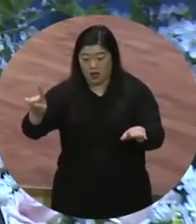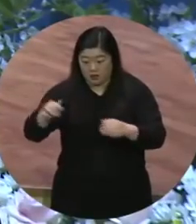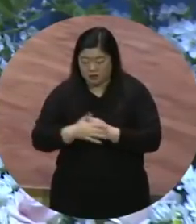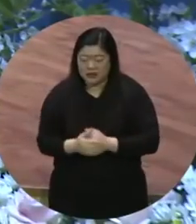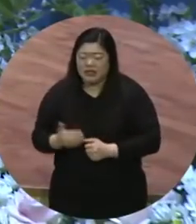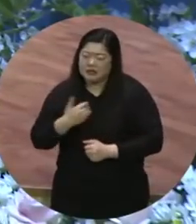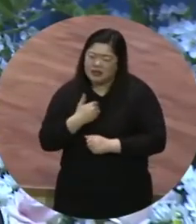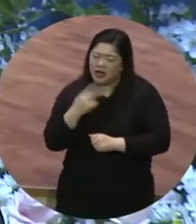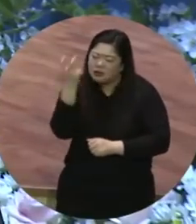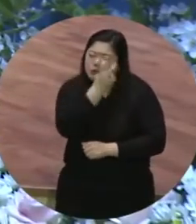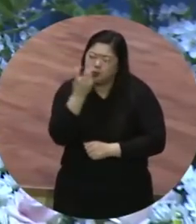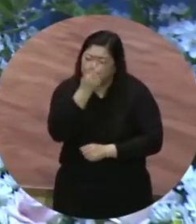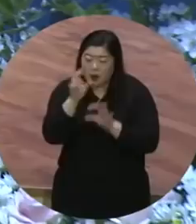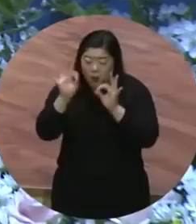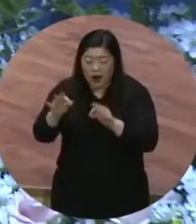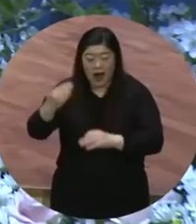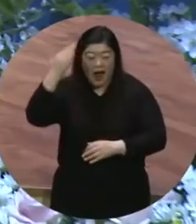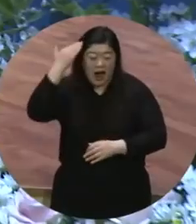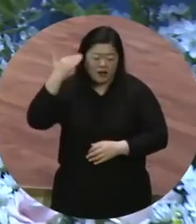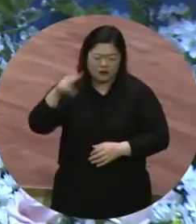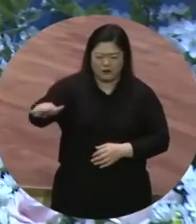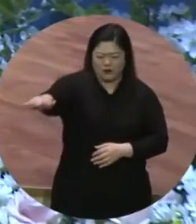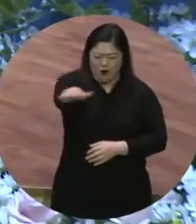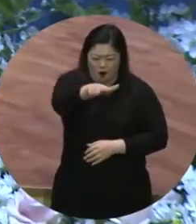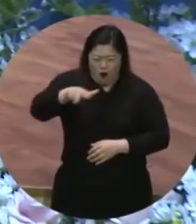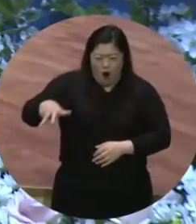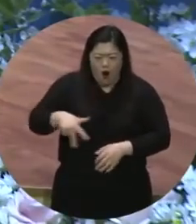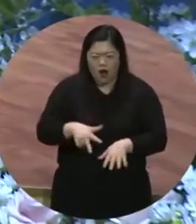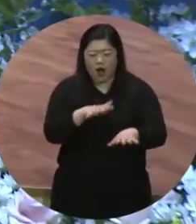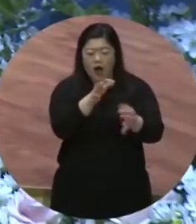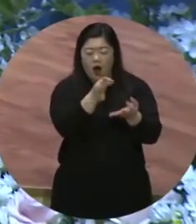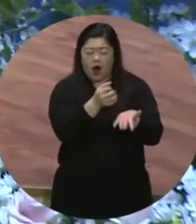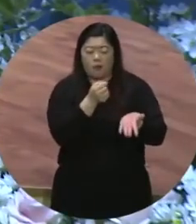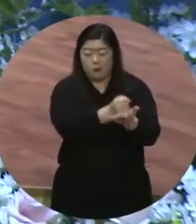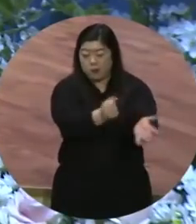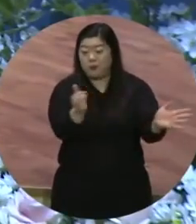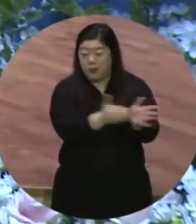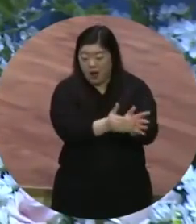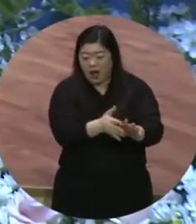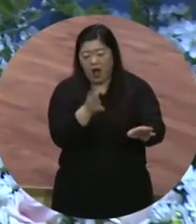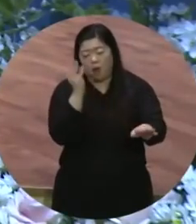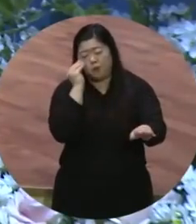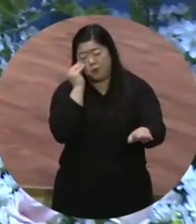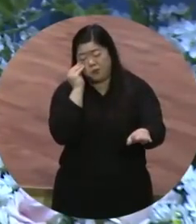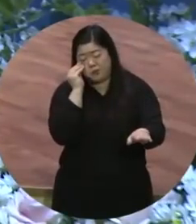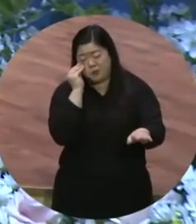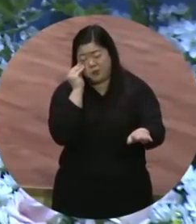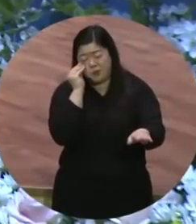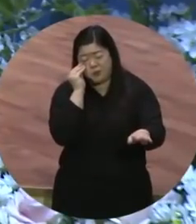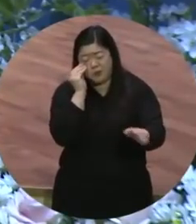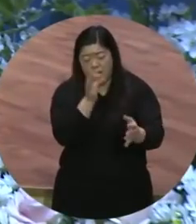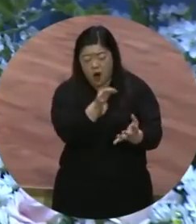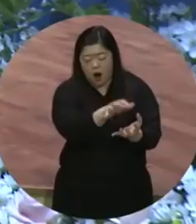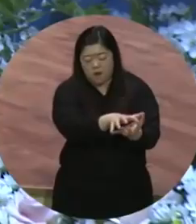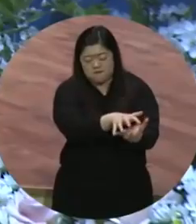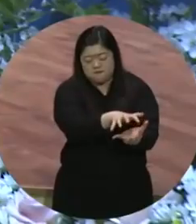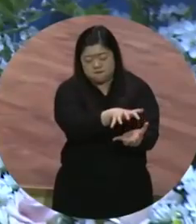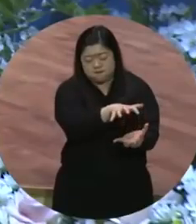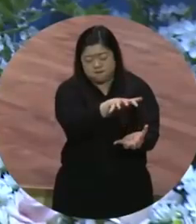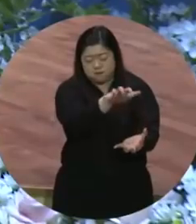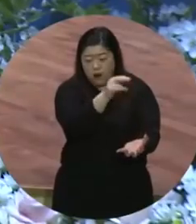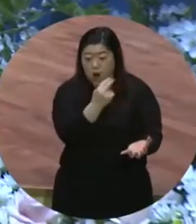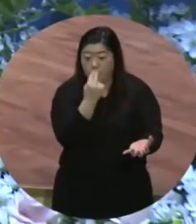휴면 계좌에 잠자고 있는 돈이 얼마나 되느냐. 휴면 예금